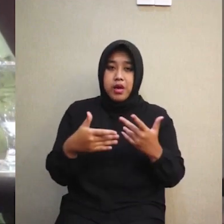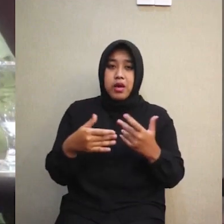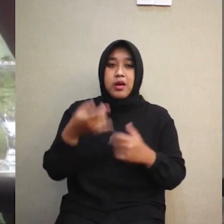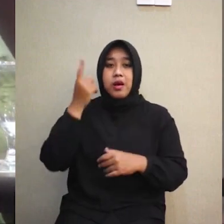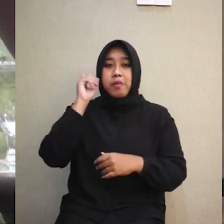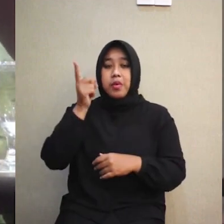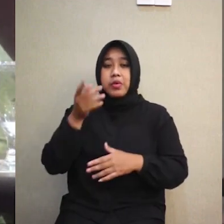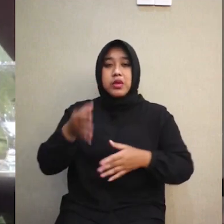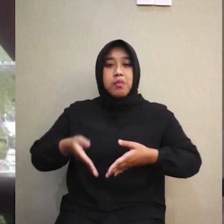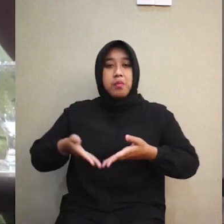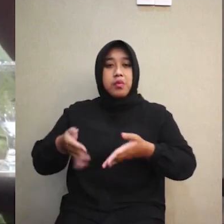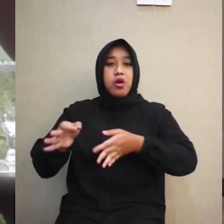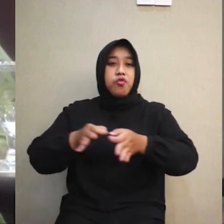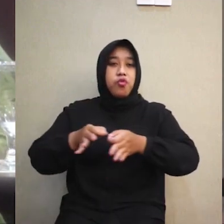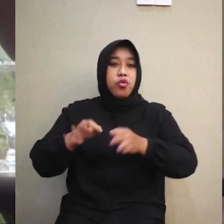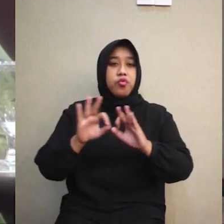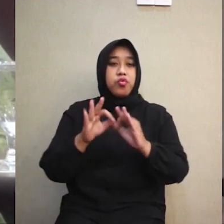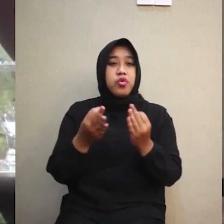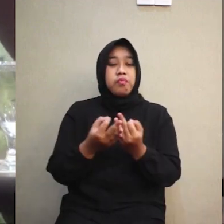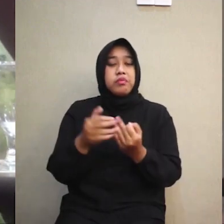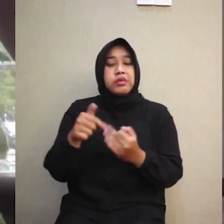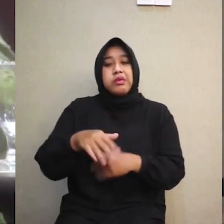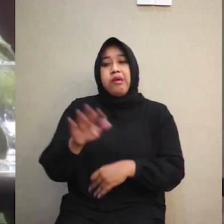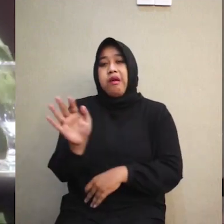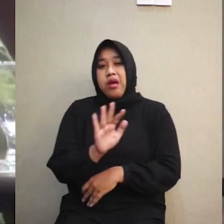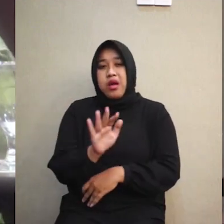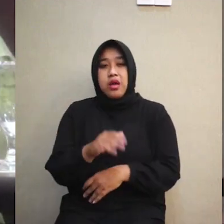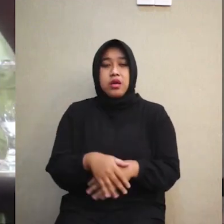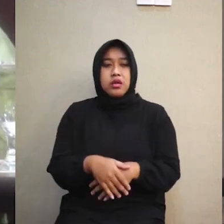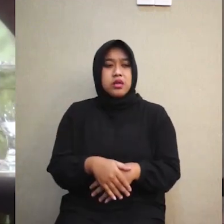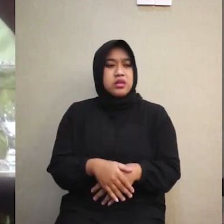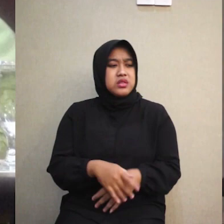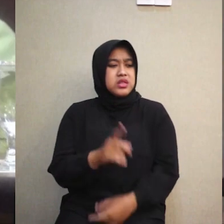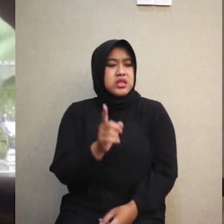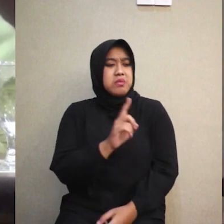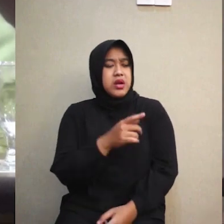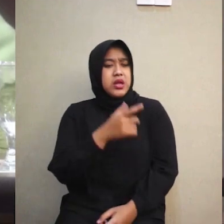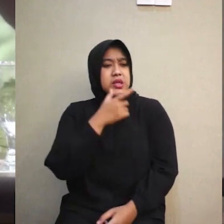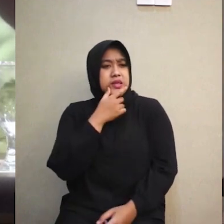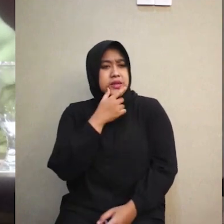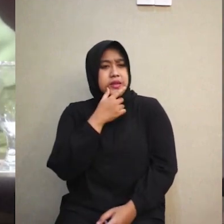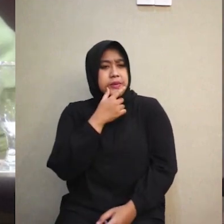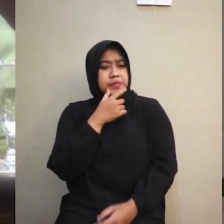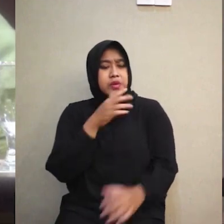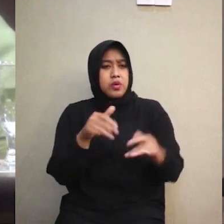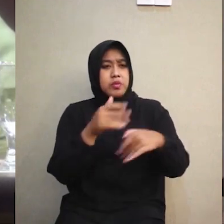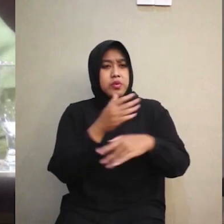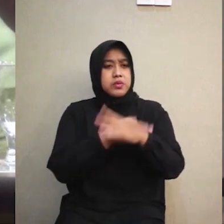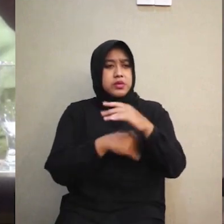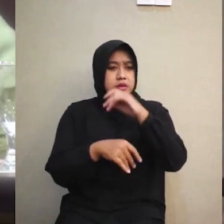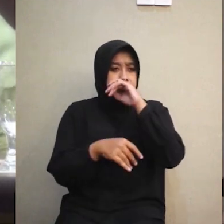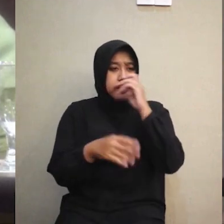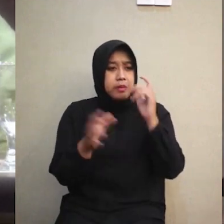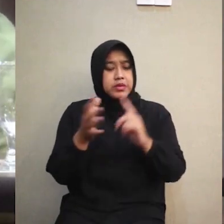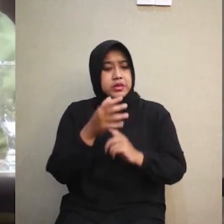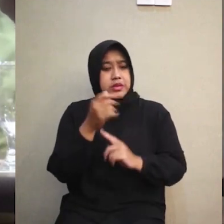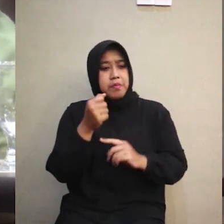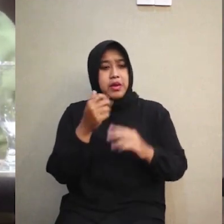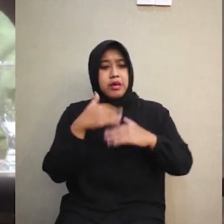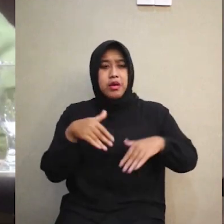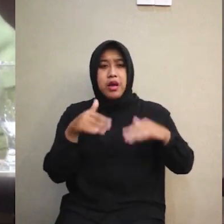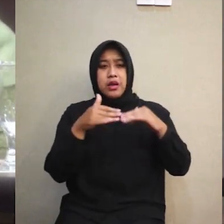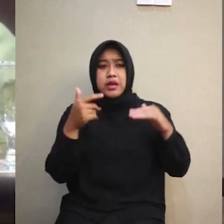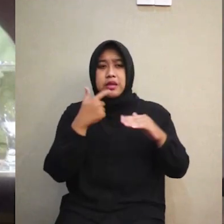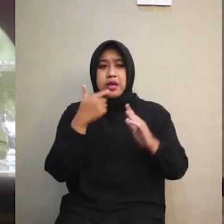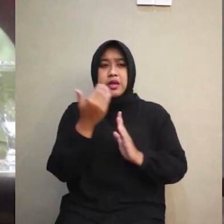pernah memfasilitasi forum seperti ini disampai di mana sih disabilitas mencapai keadilan